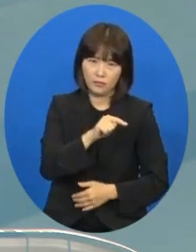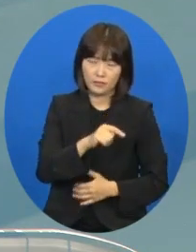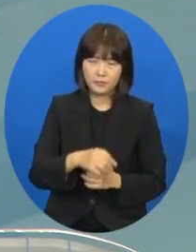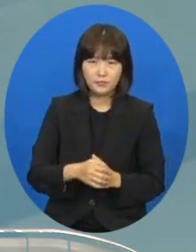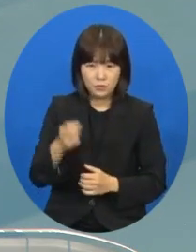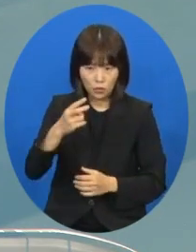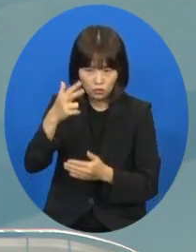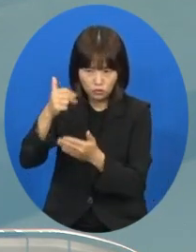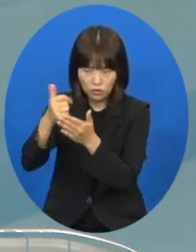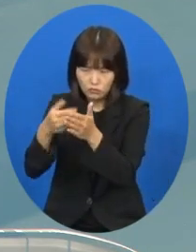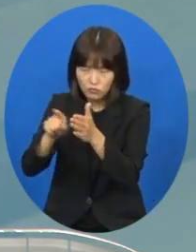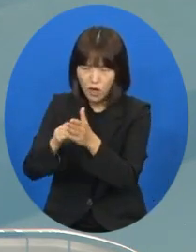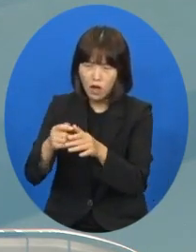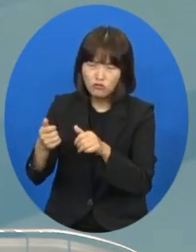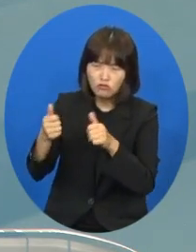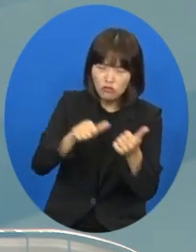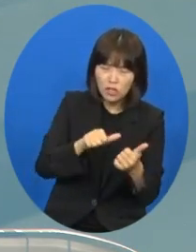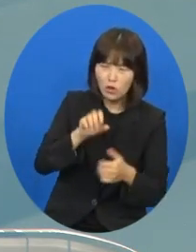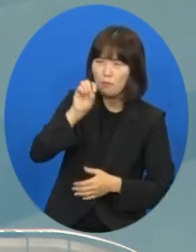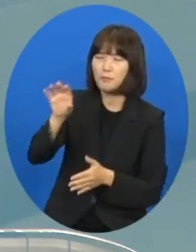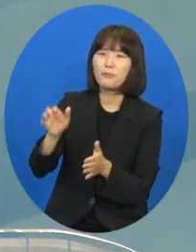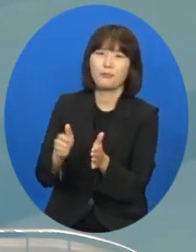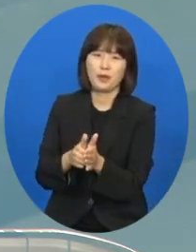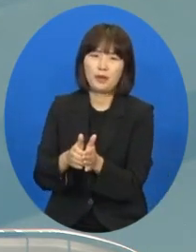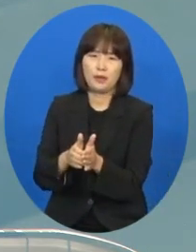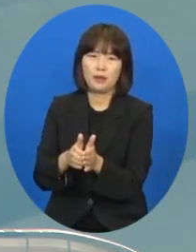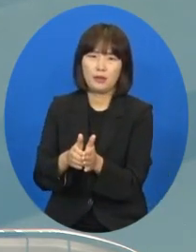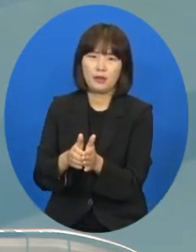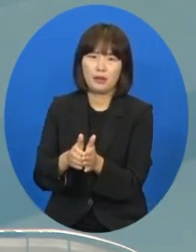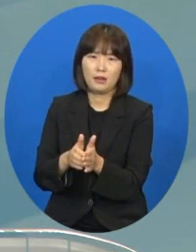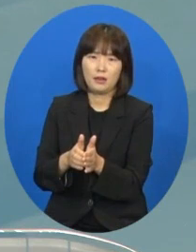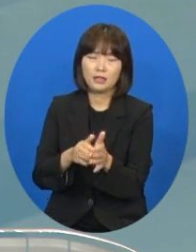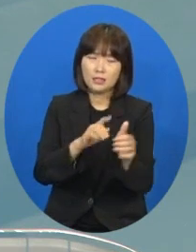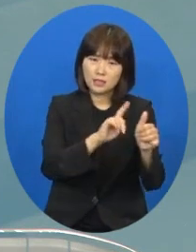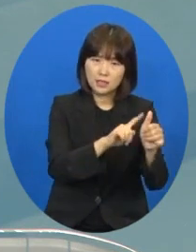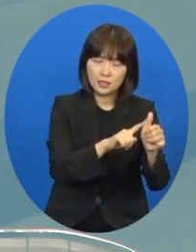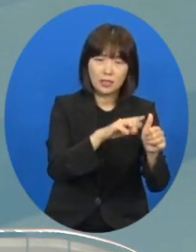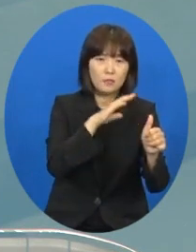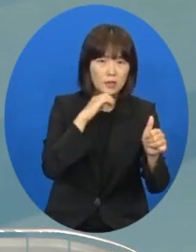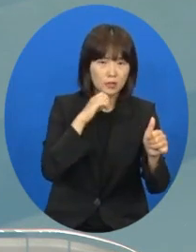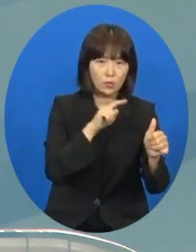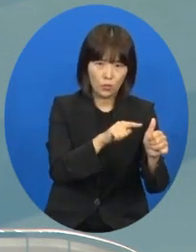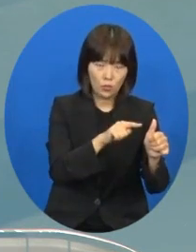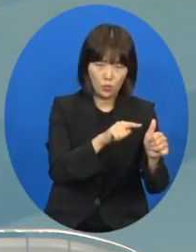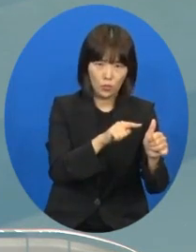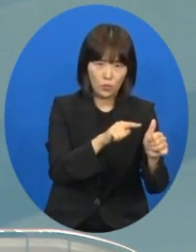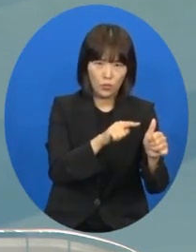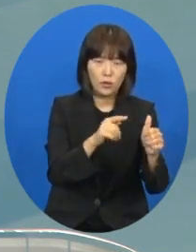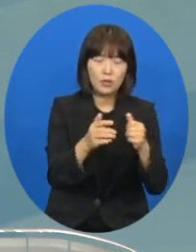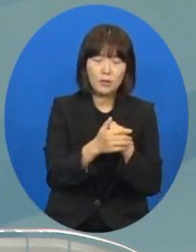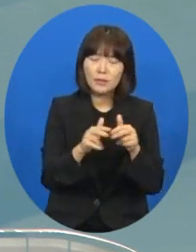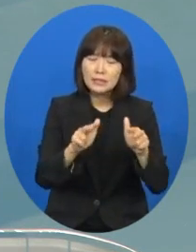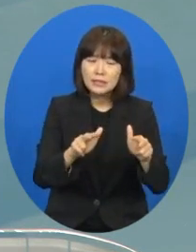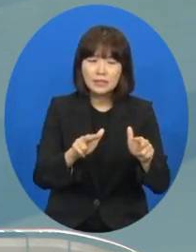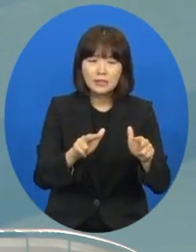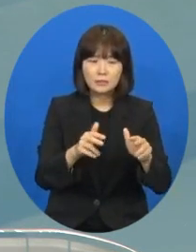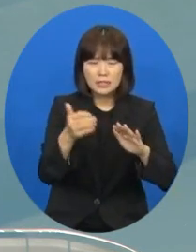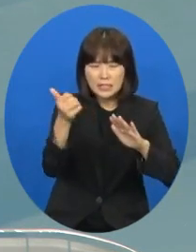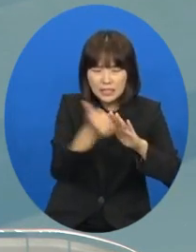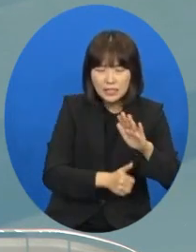주님을 위해서 죽겠다고까지 했습니다. 그랬던 베드로였기 때문에 이 실패를 베드로